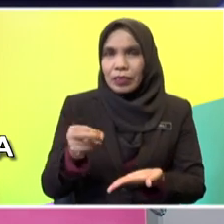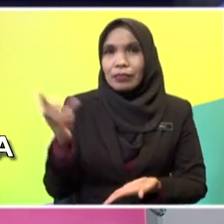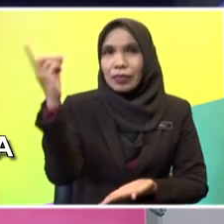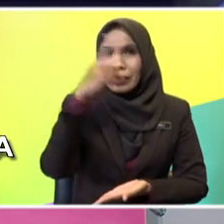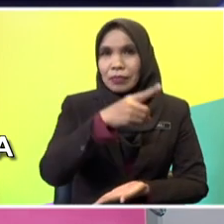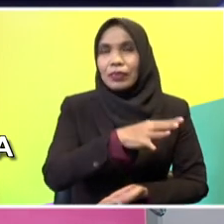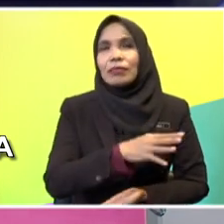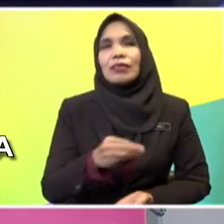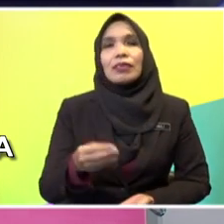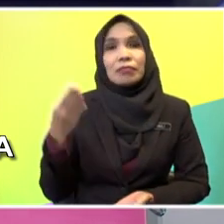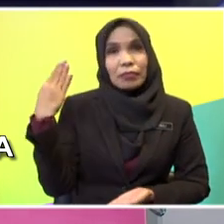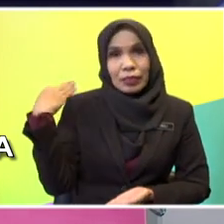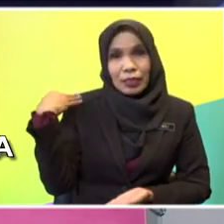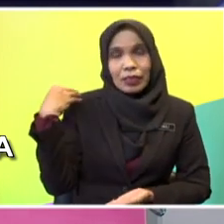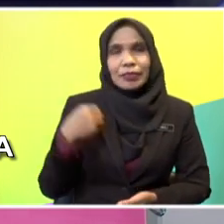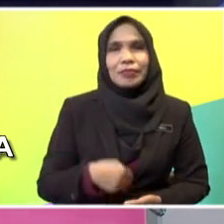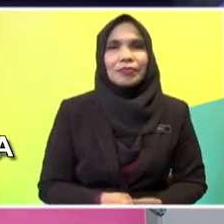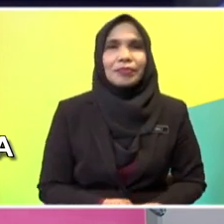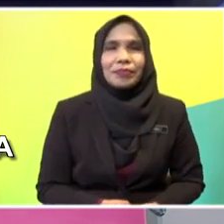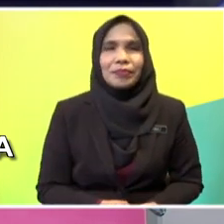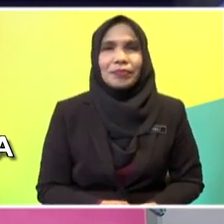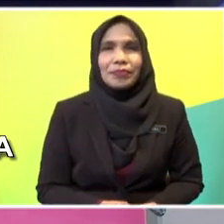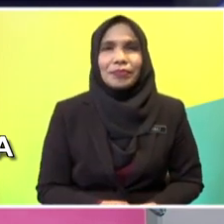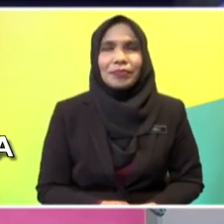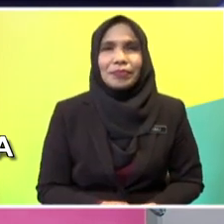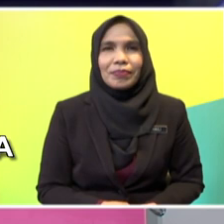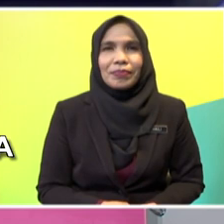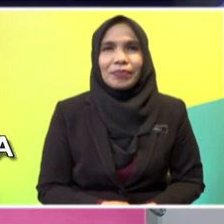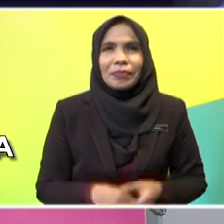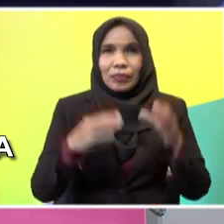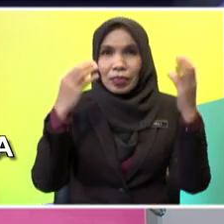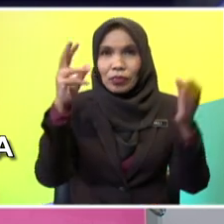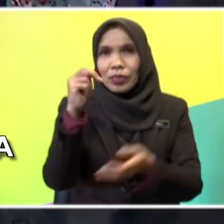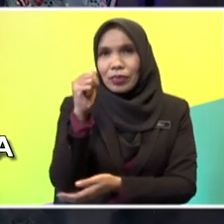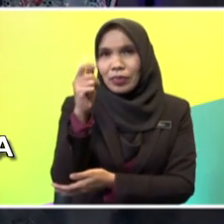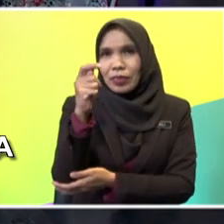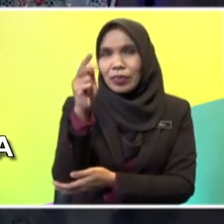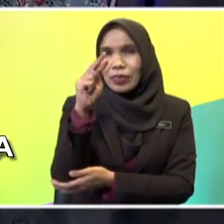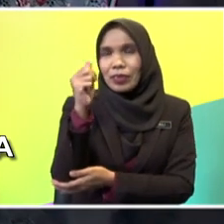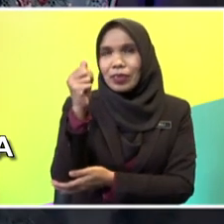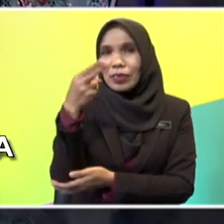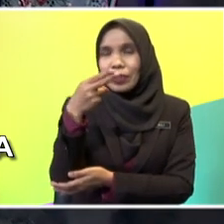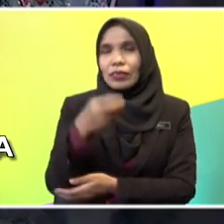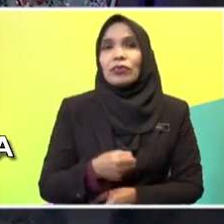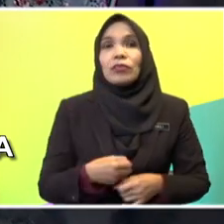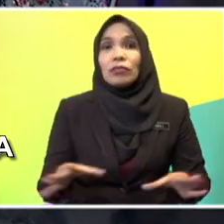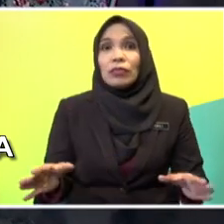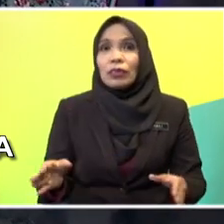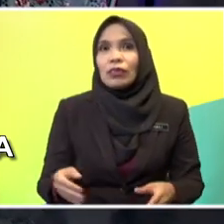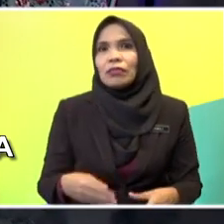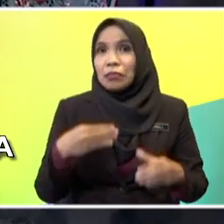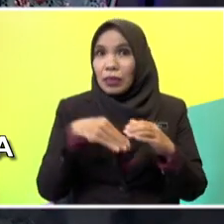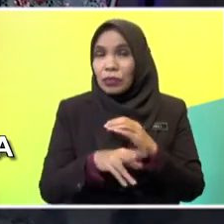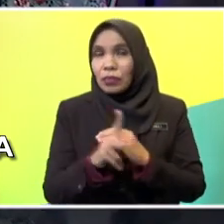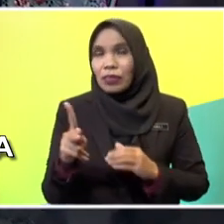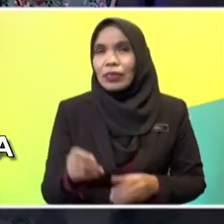belakang, termasuklah Cikgu Natra dah letakkan sekali di mana bahagian lipatan dan sebagainya. Seterusnya betul. Cikgu.